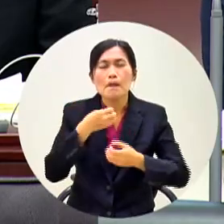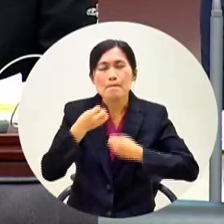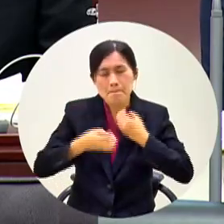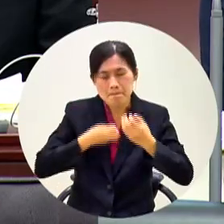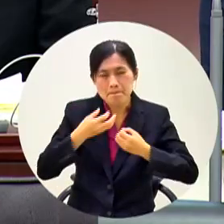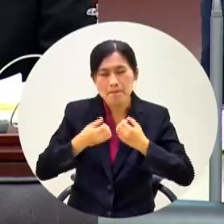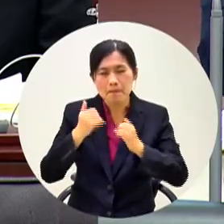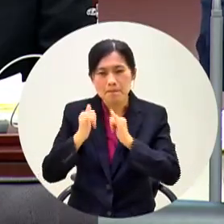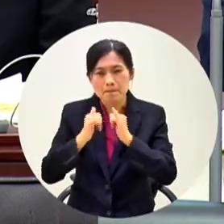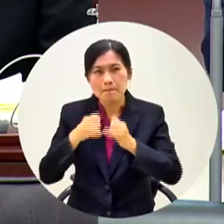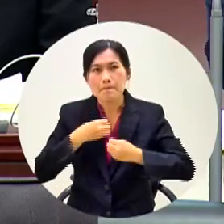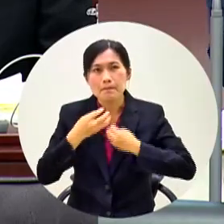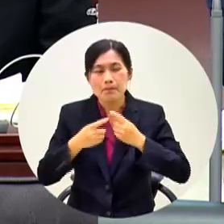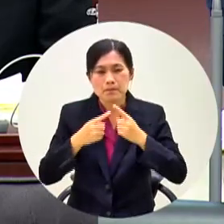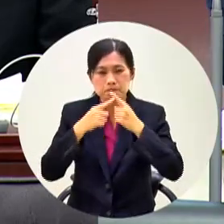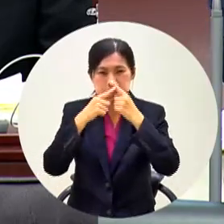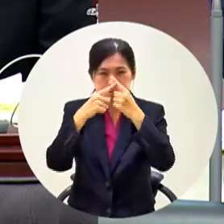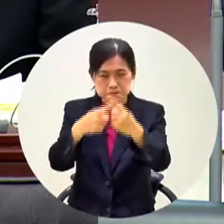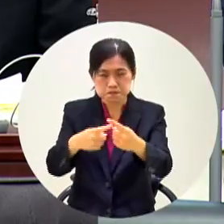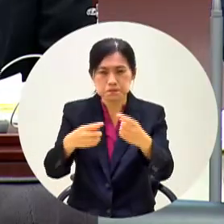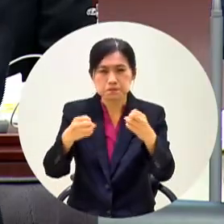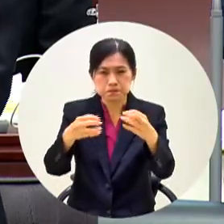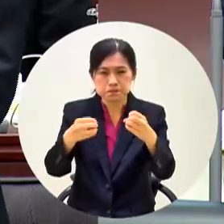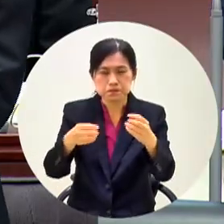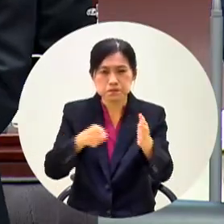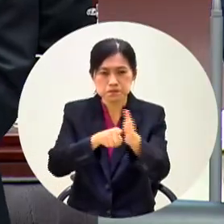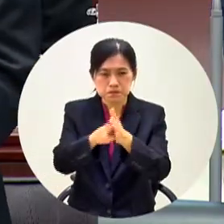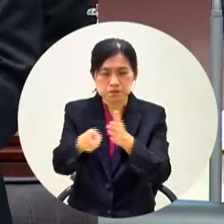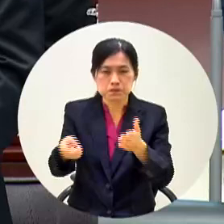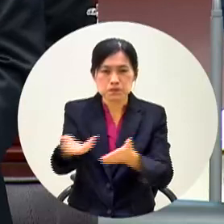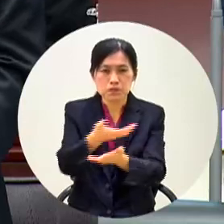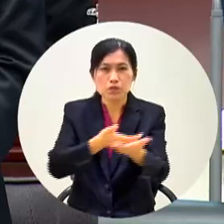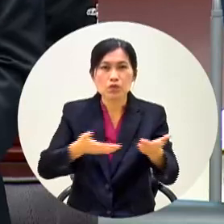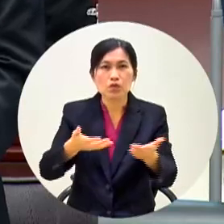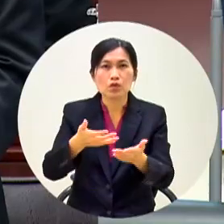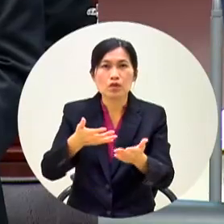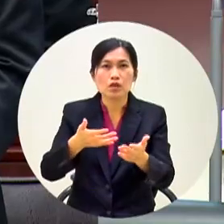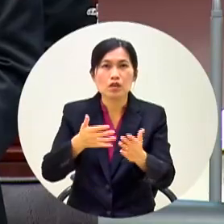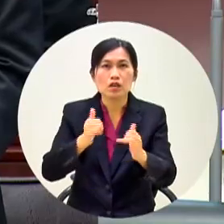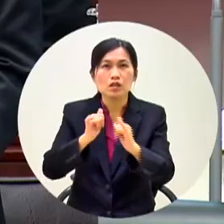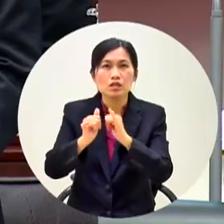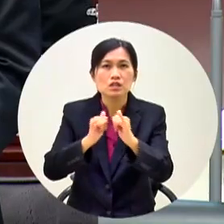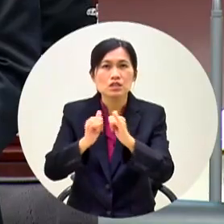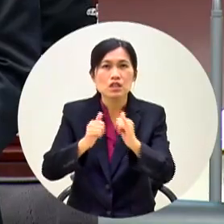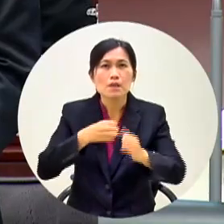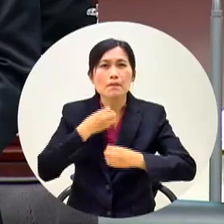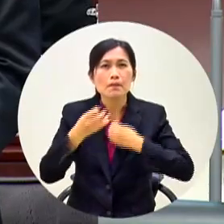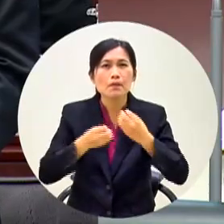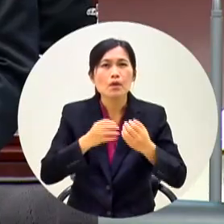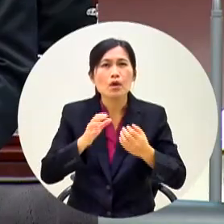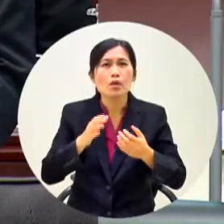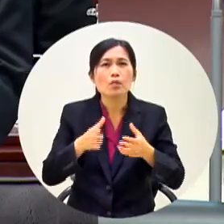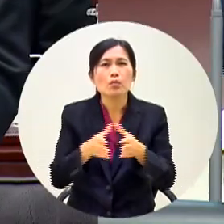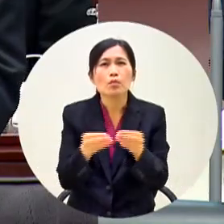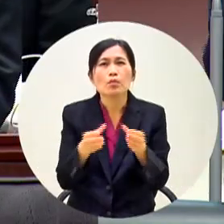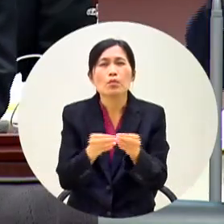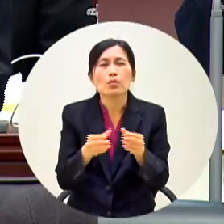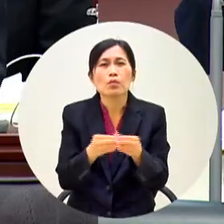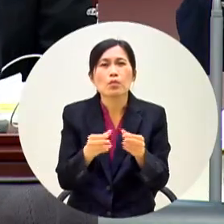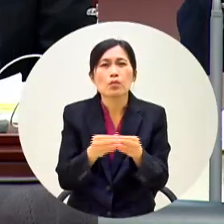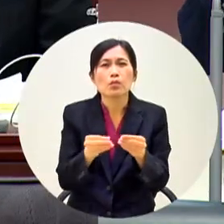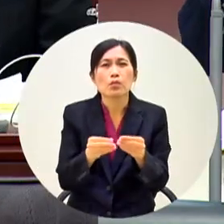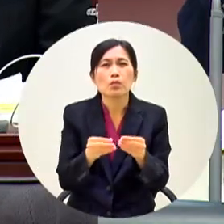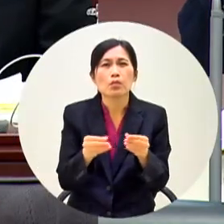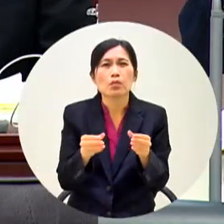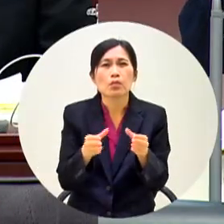民， 所以 直接面对面沟通。 针对所有的民众的意见，我就做了一个大汇编嘛。 不需要，其实不需要花这么多时间，但也只有这